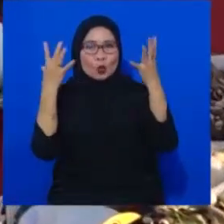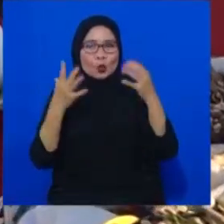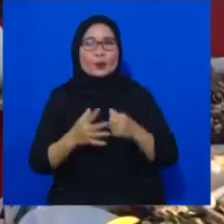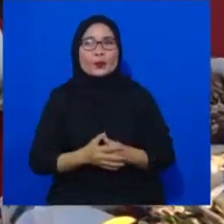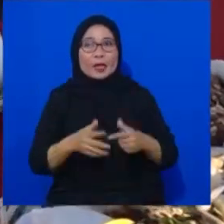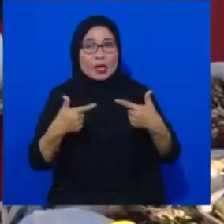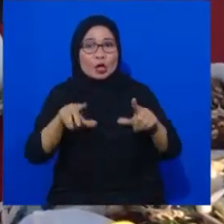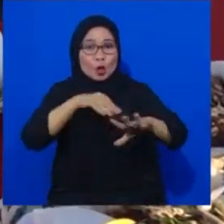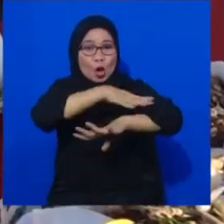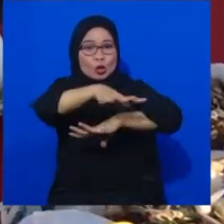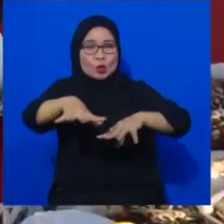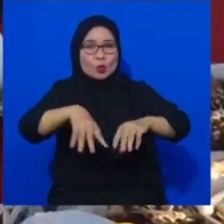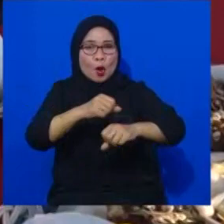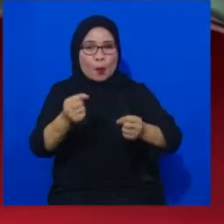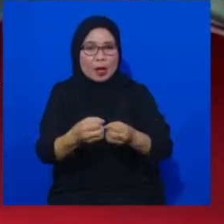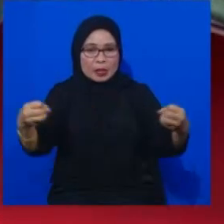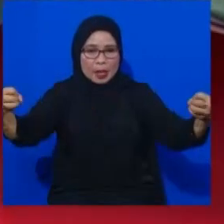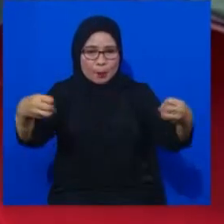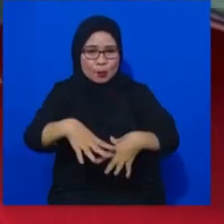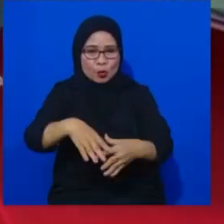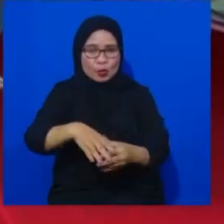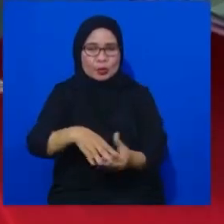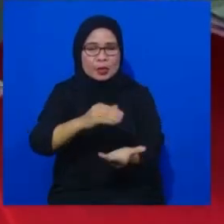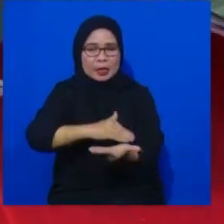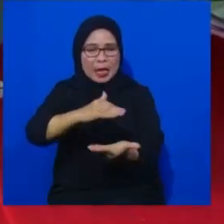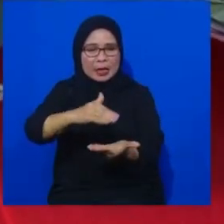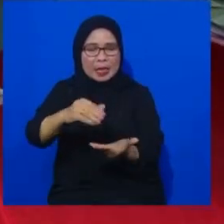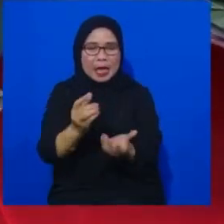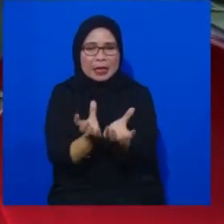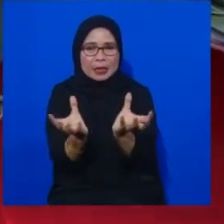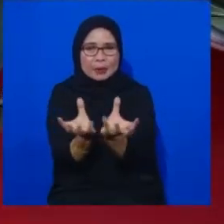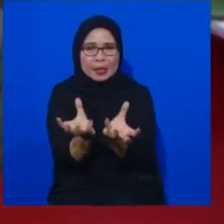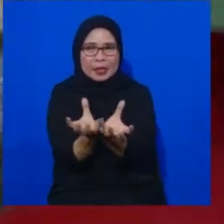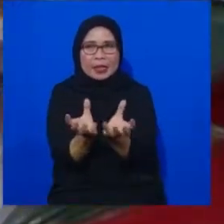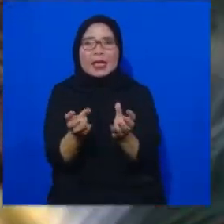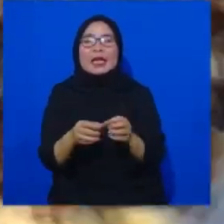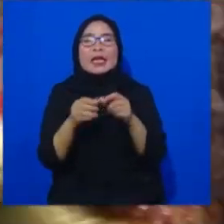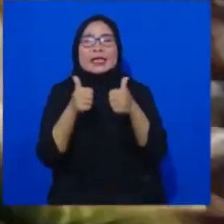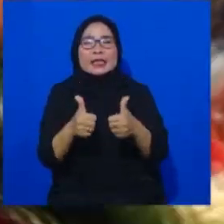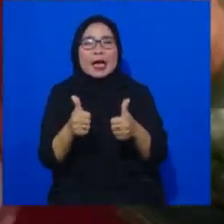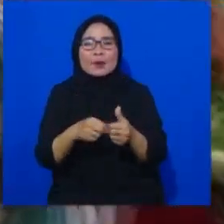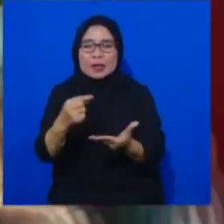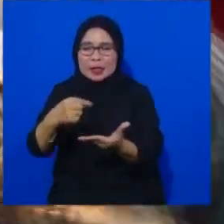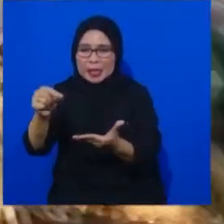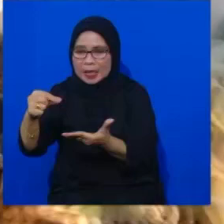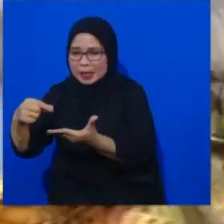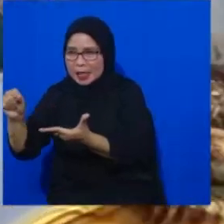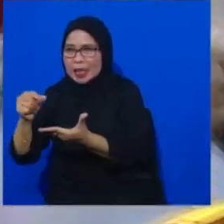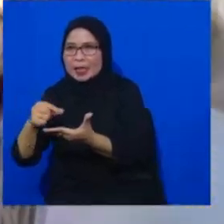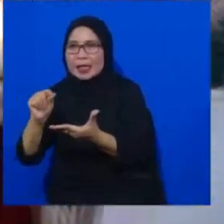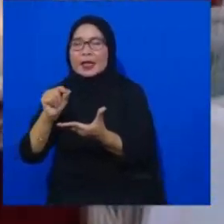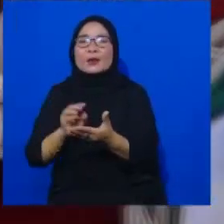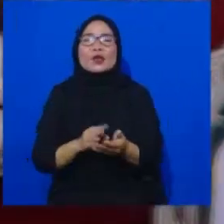Setelah semua bahan tercampur dan ditata di atas piring, aneka olahan tahu tek ini siap dinilai oleh dewan juri. Usai